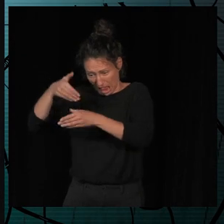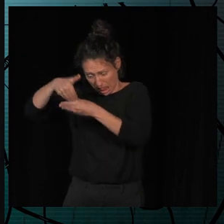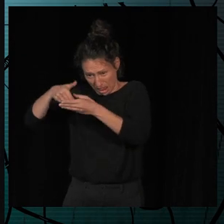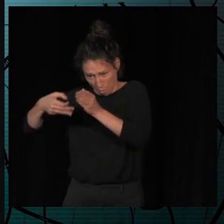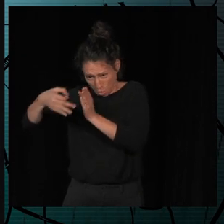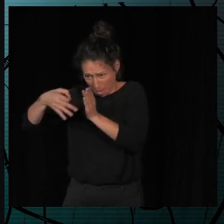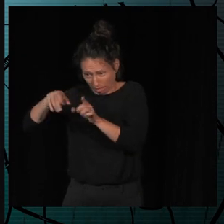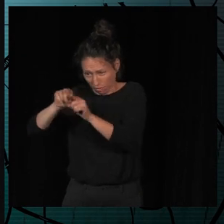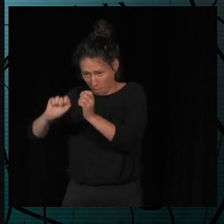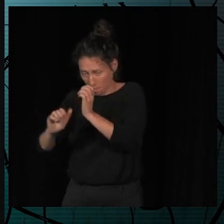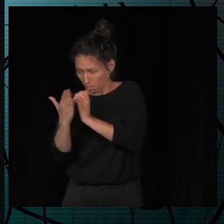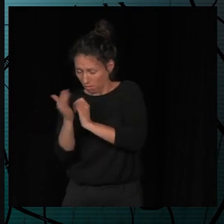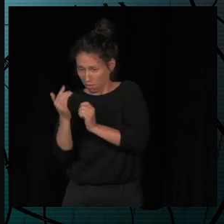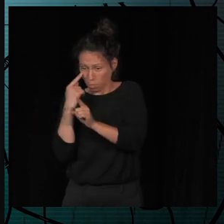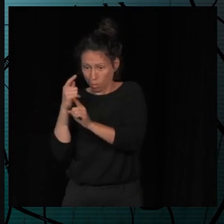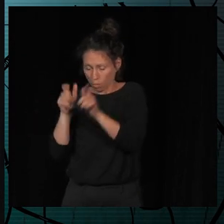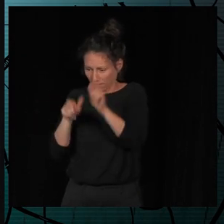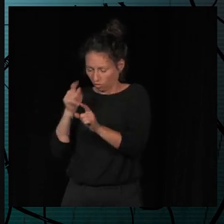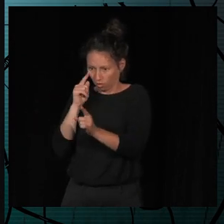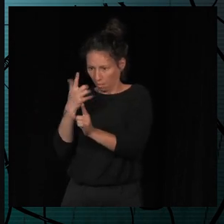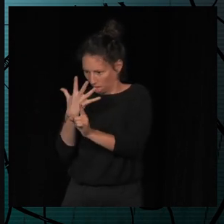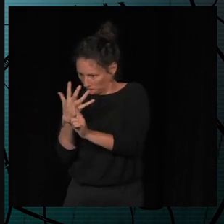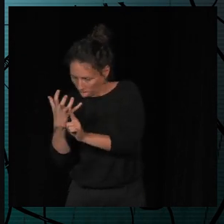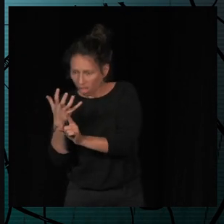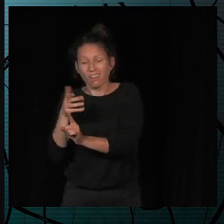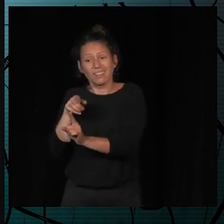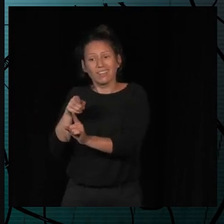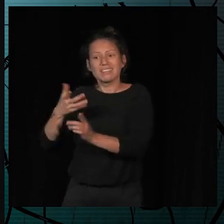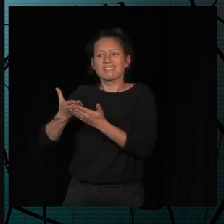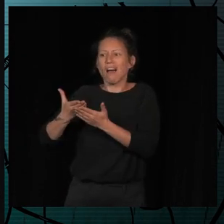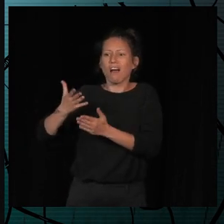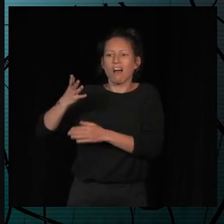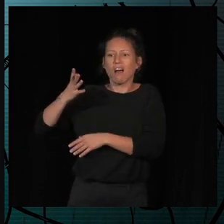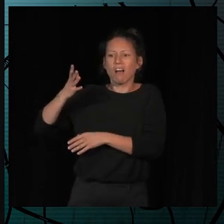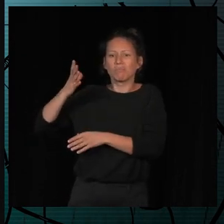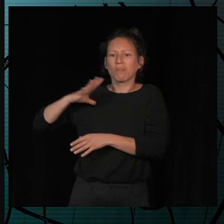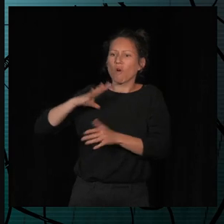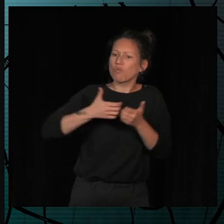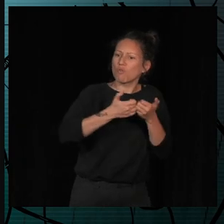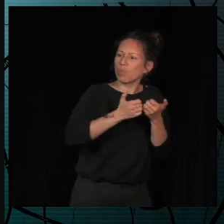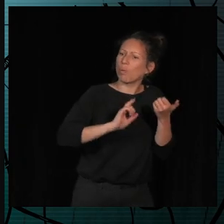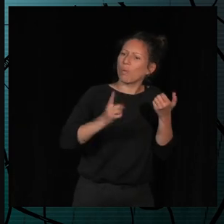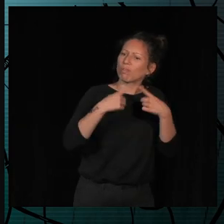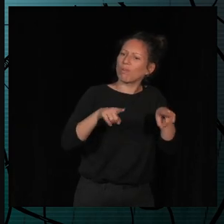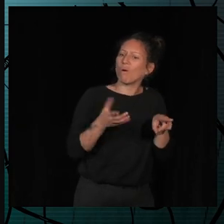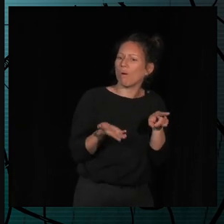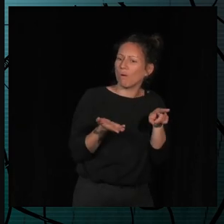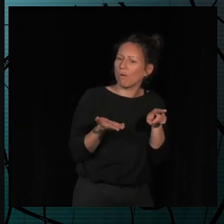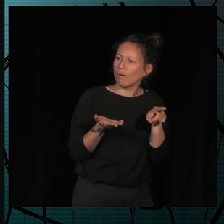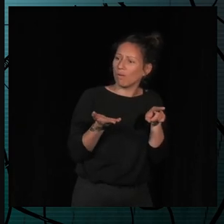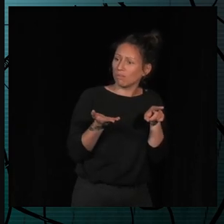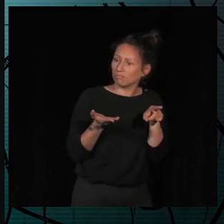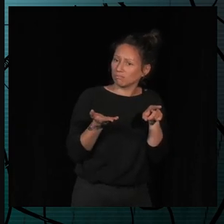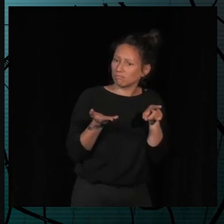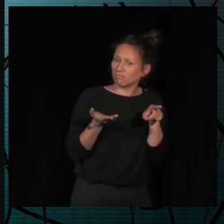économique c'est l'économie de la tension c'était pas du tout quelque chose qu'on retrouvait dans le monde du jeu vidéo qui restait peut-être la dernière